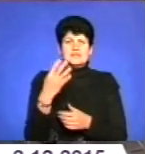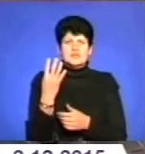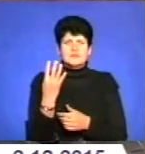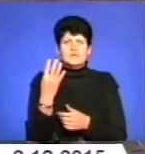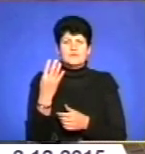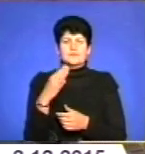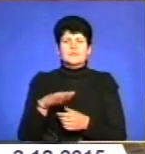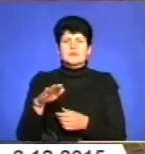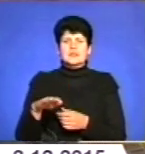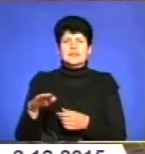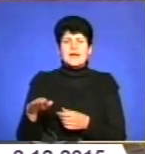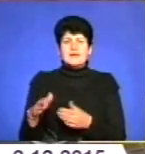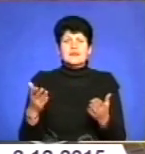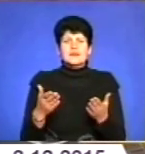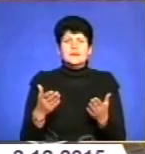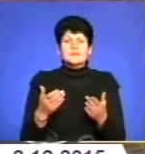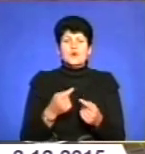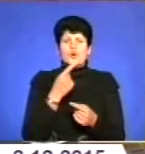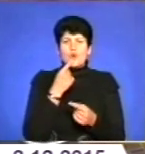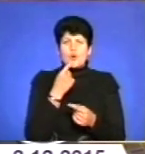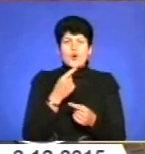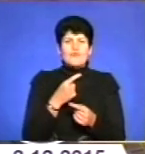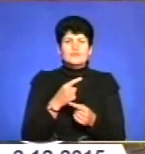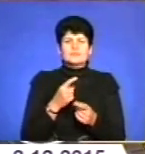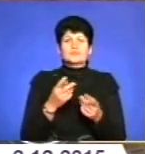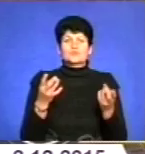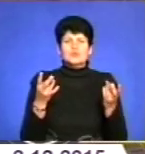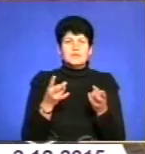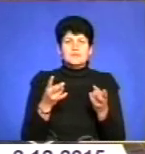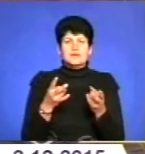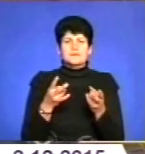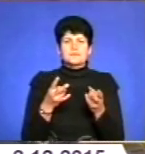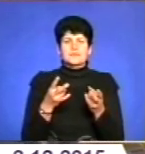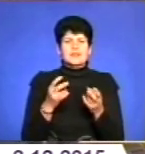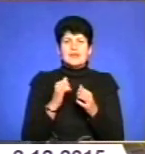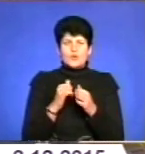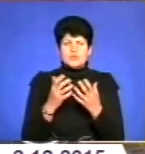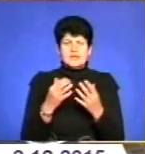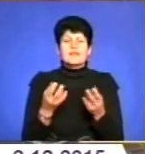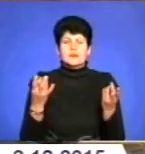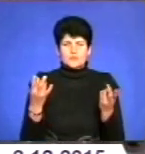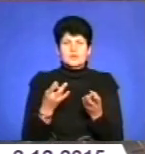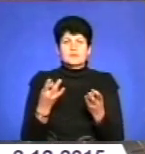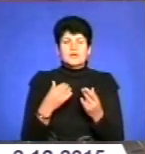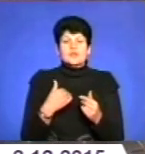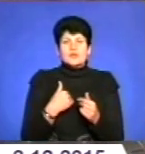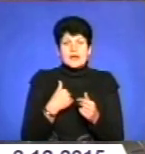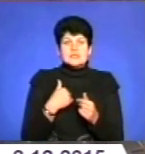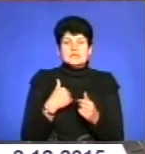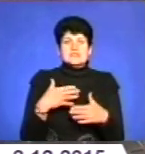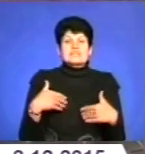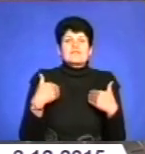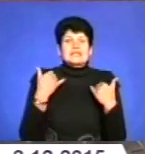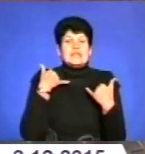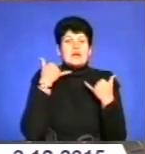дітей, яким просто кров не потрібна не кожен день, але вона потрібна. І тому до нас зверталися